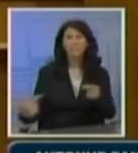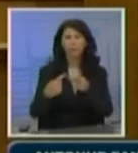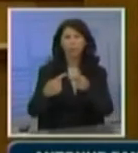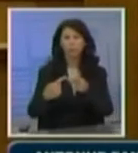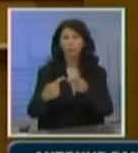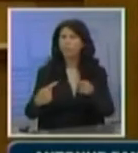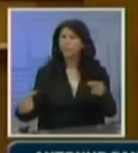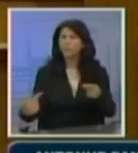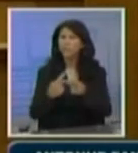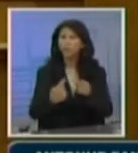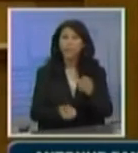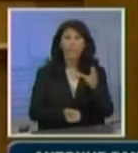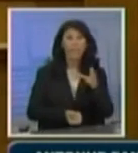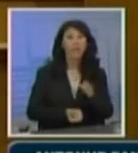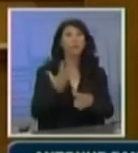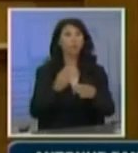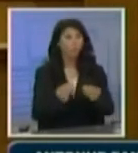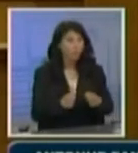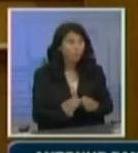της Λιθουανίας, Ντάλια